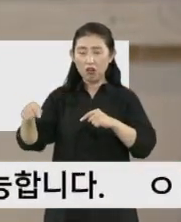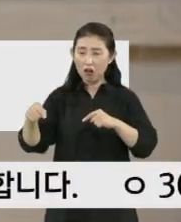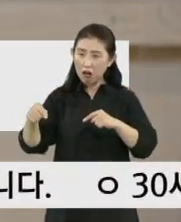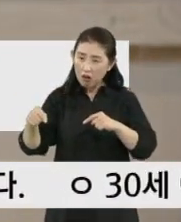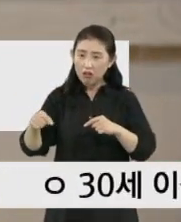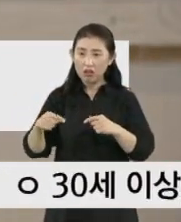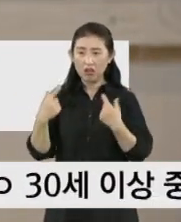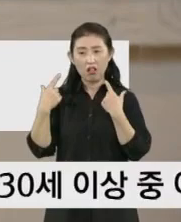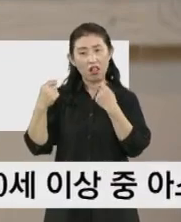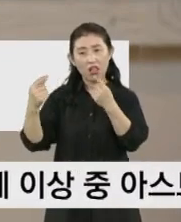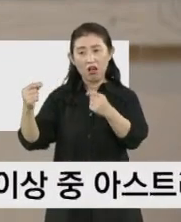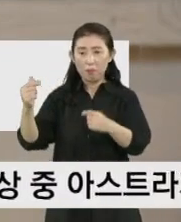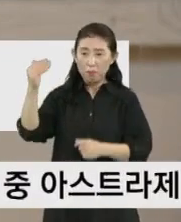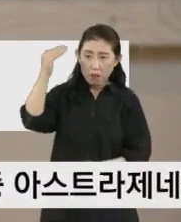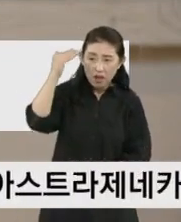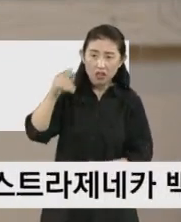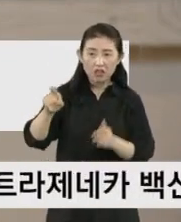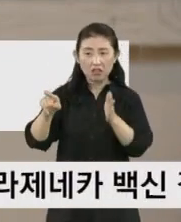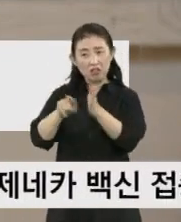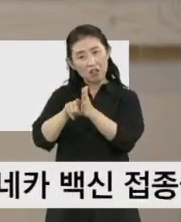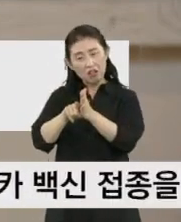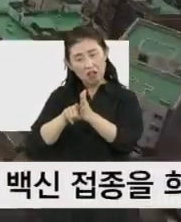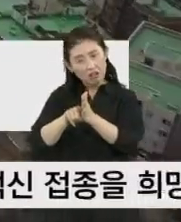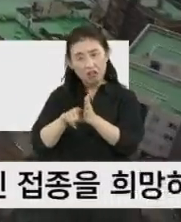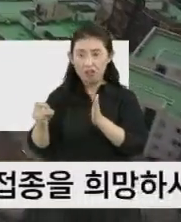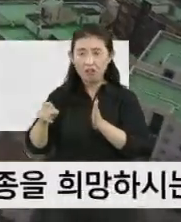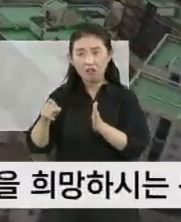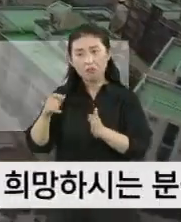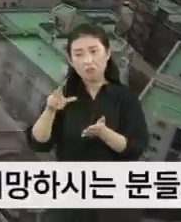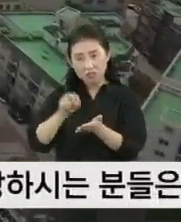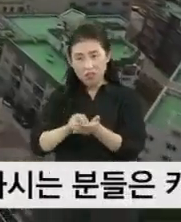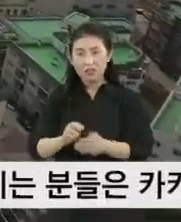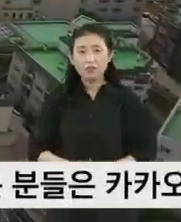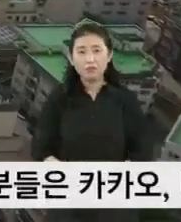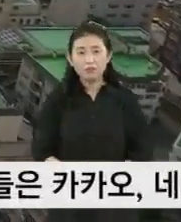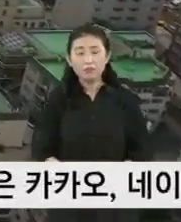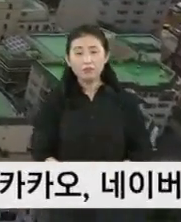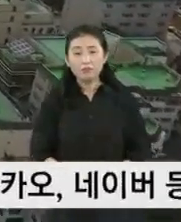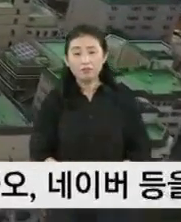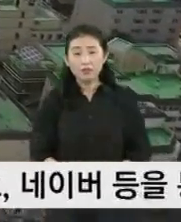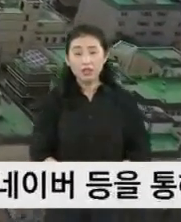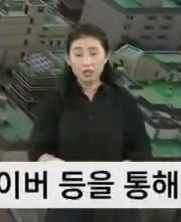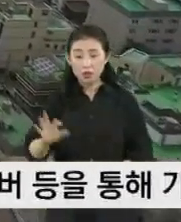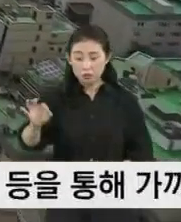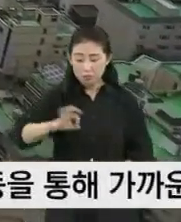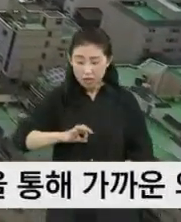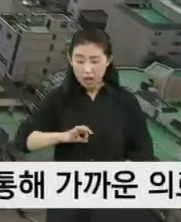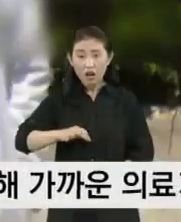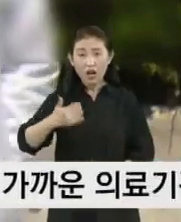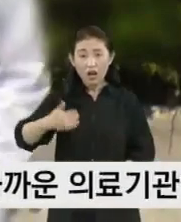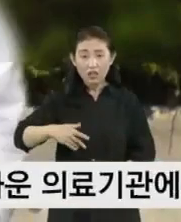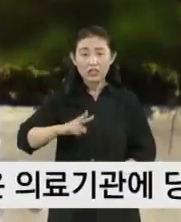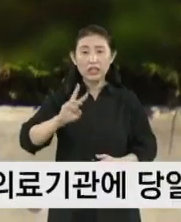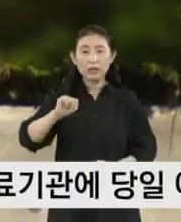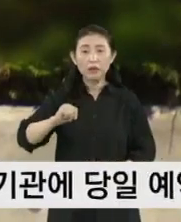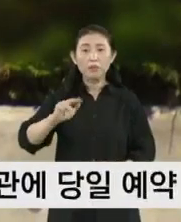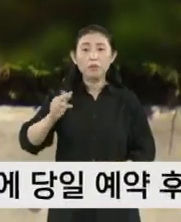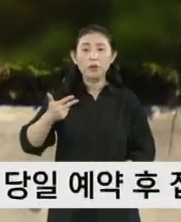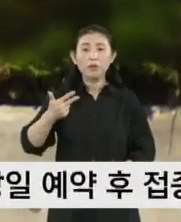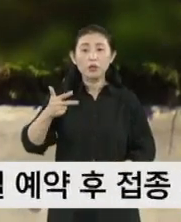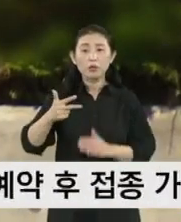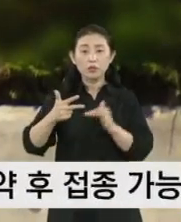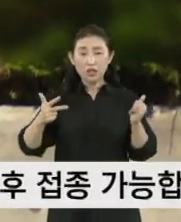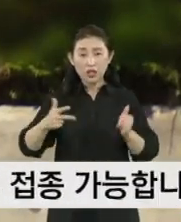한정된 재원의 효율적인 활용에도 부합하지 않다고 생각합니다. 지원 대상에서 제외된 주민은 2만 807명에